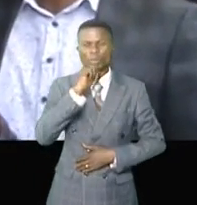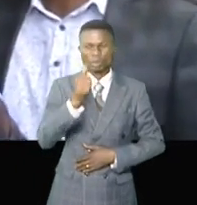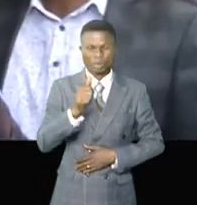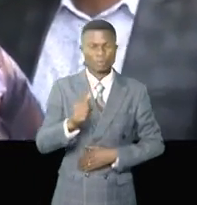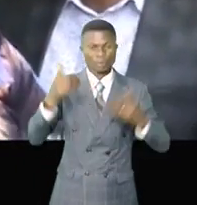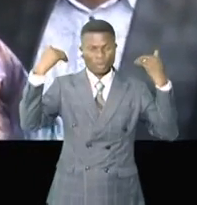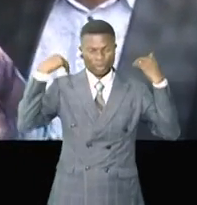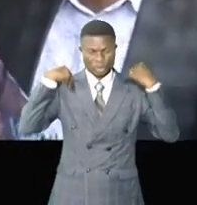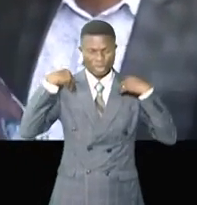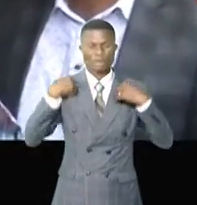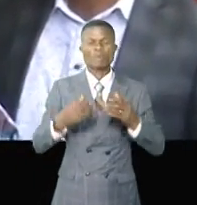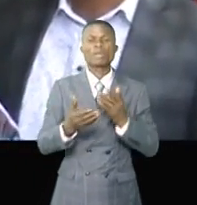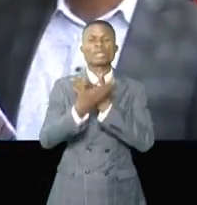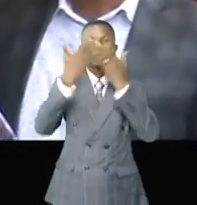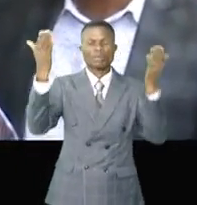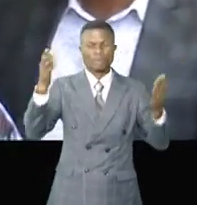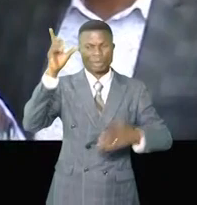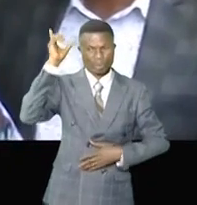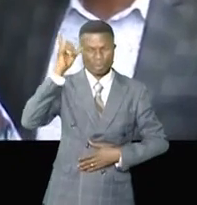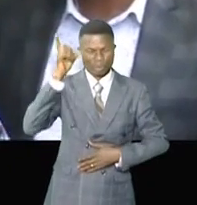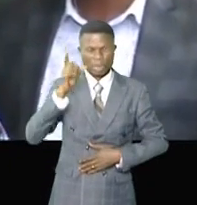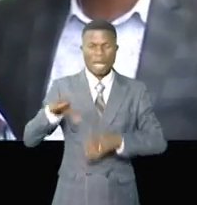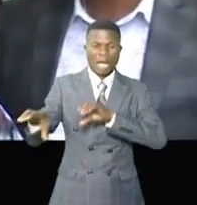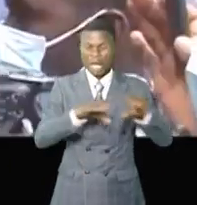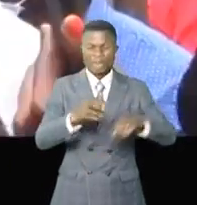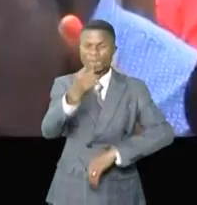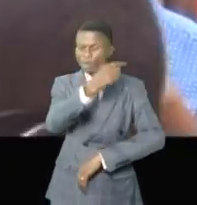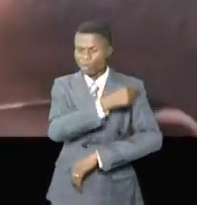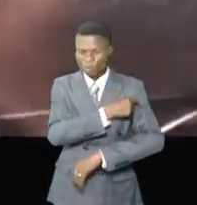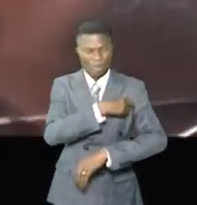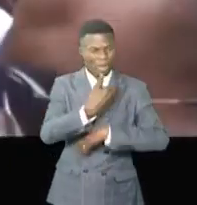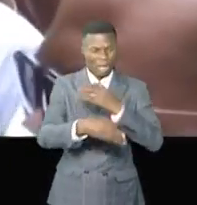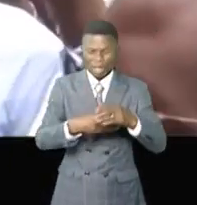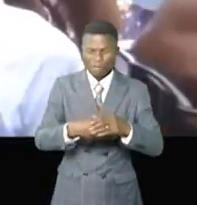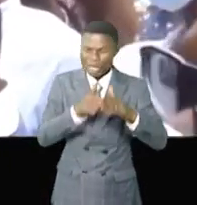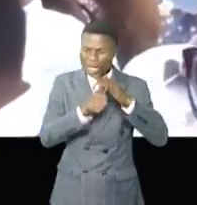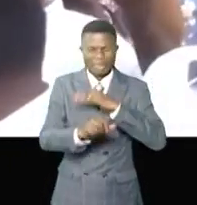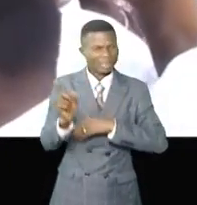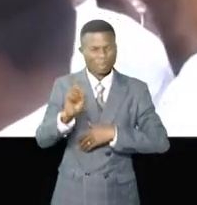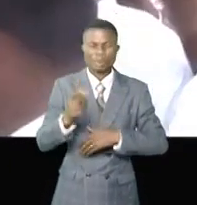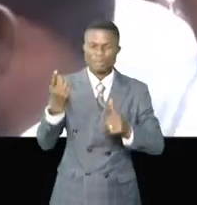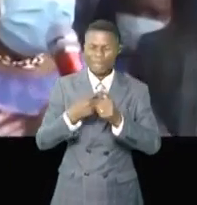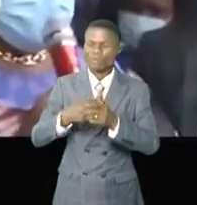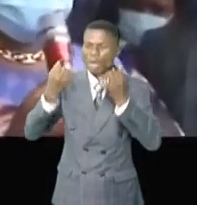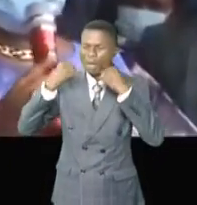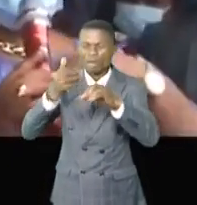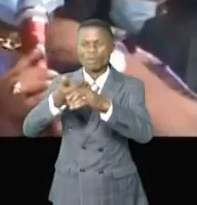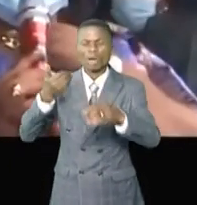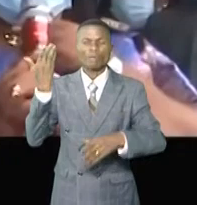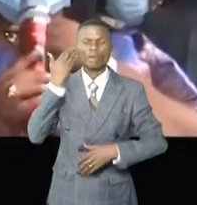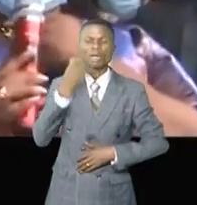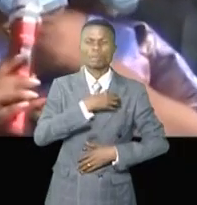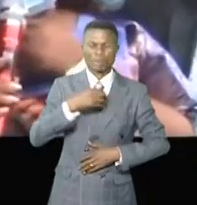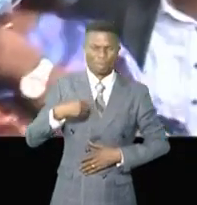adjointe Lauriane Mwewa a renchéri qu'aucune action vaccinale ne peut se réaliser sans une sensibilisation préalable.